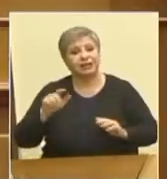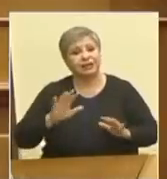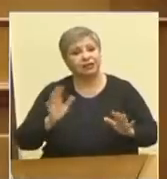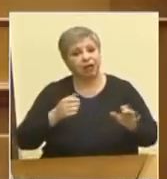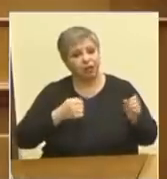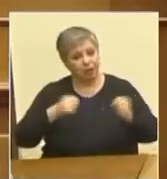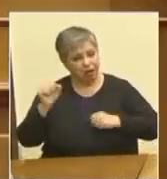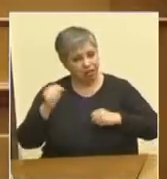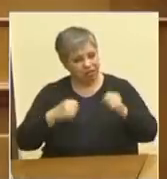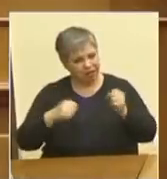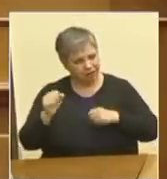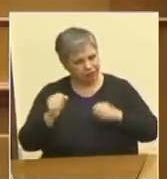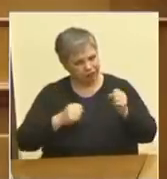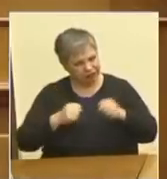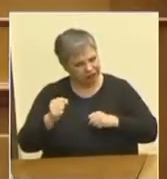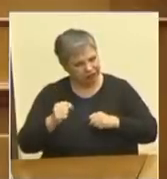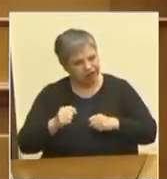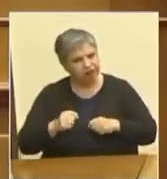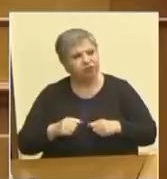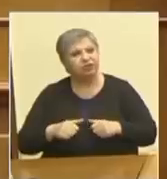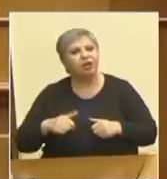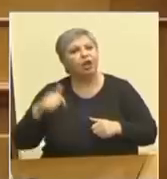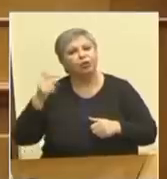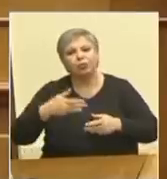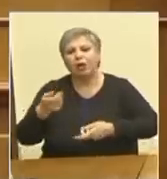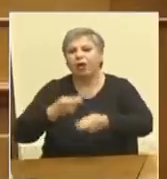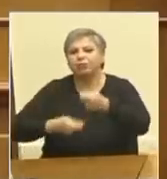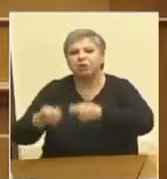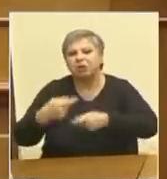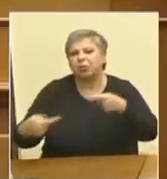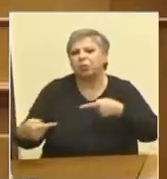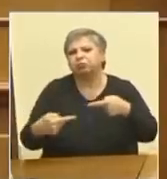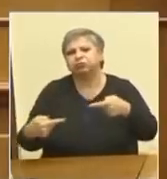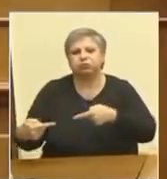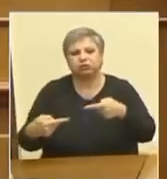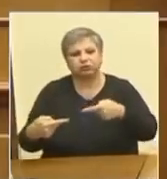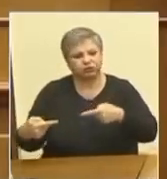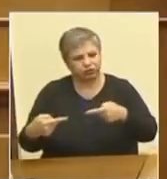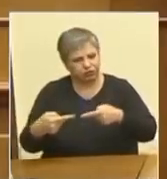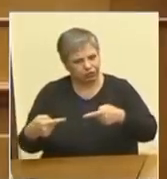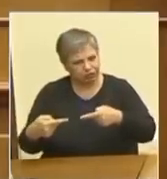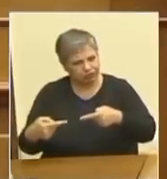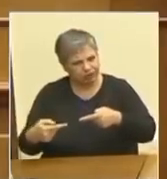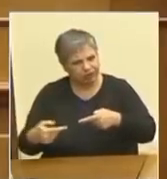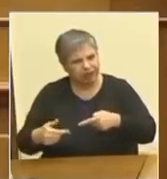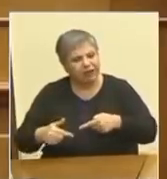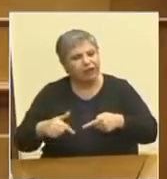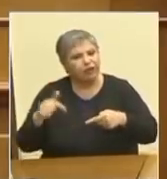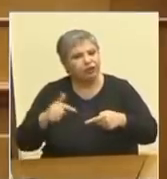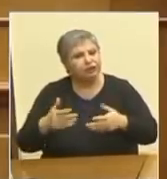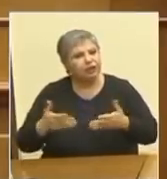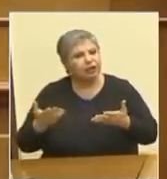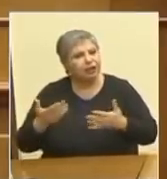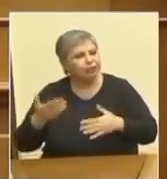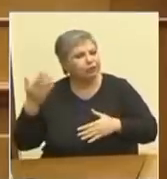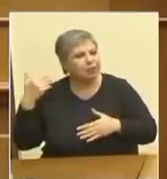Αν έχετε διαφωνίες, κύριε Τσίπρα, με συγκεκριμένους επιχειρηματίες. Καταλαβαίνω ότι με τους συγκεκριμένους επιχειρηματίες μάλλον κάποια εποχή